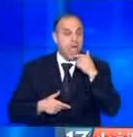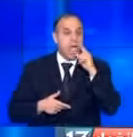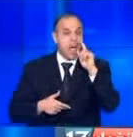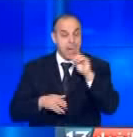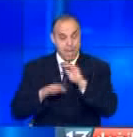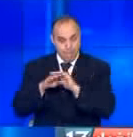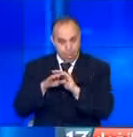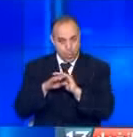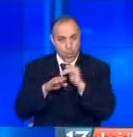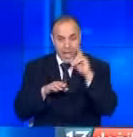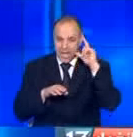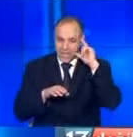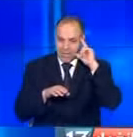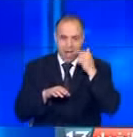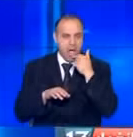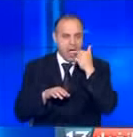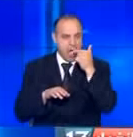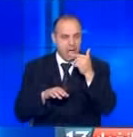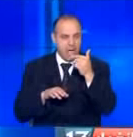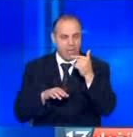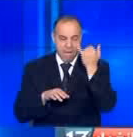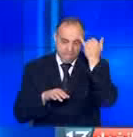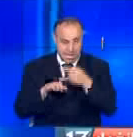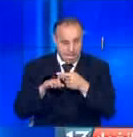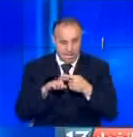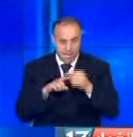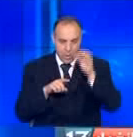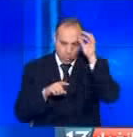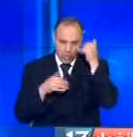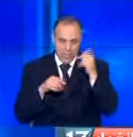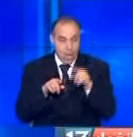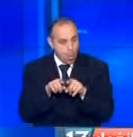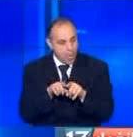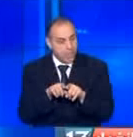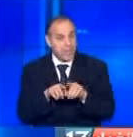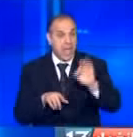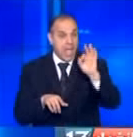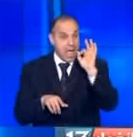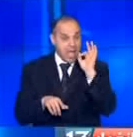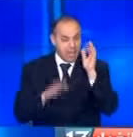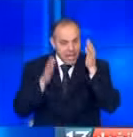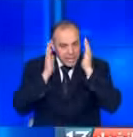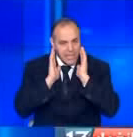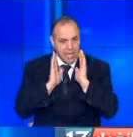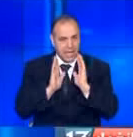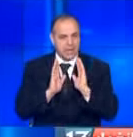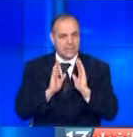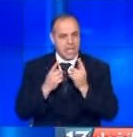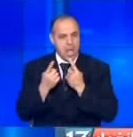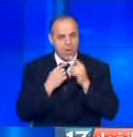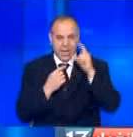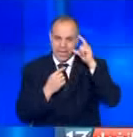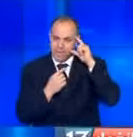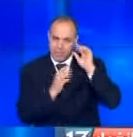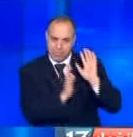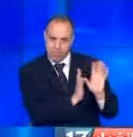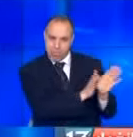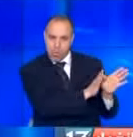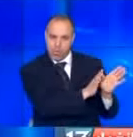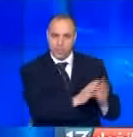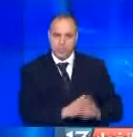حوار ليبي. موضوع الأمن بطبيعة الحال موضوع مهم سيكون، وكان هناك إمضاء لاتفاقية